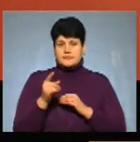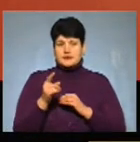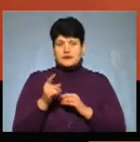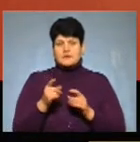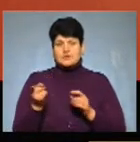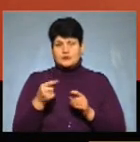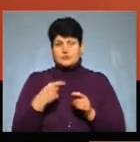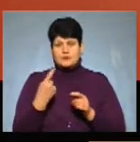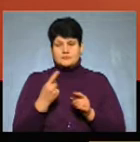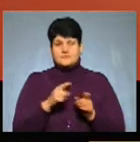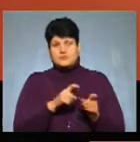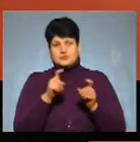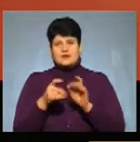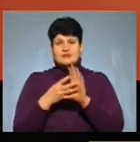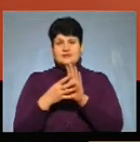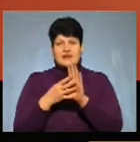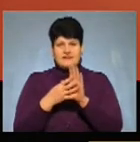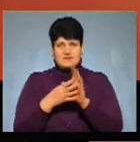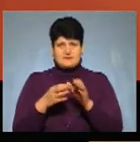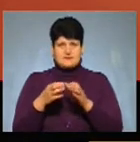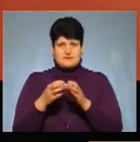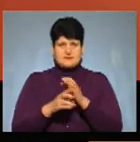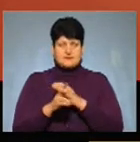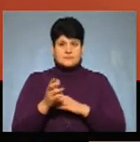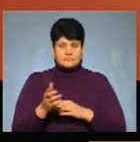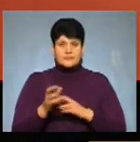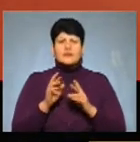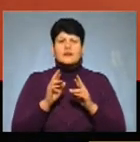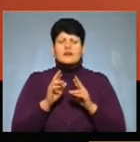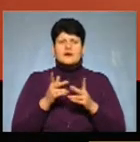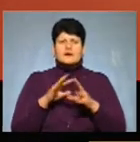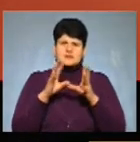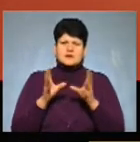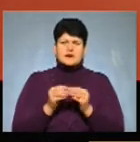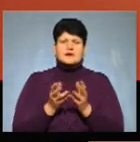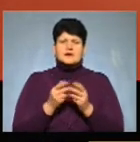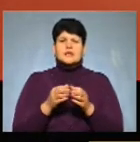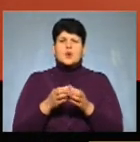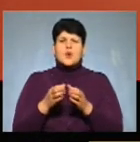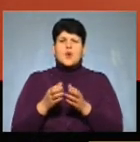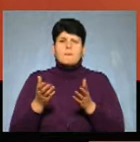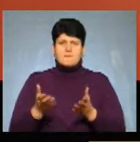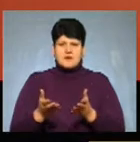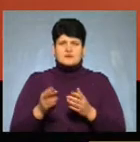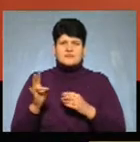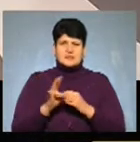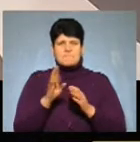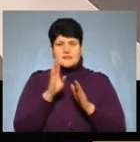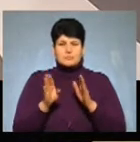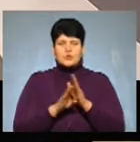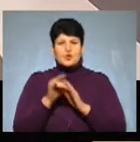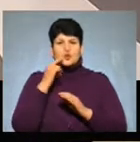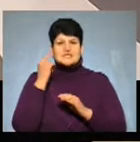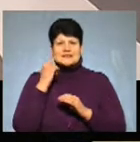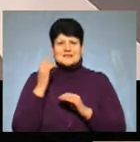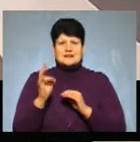Тернопільщині приєдналося 9 релігійних громад. У вас, пане Ігоре, хочу запитати, яка кількість загалом громад все ж таки наразі